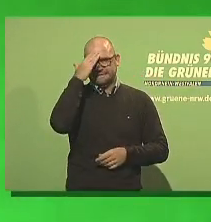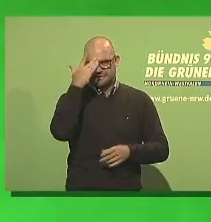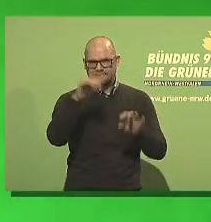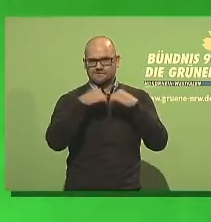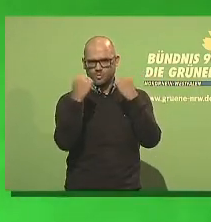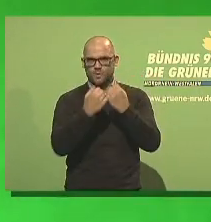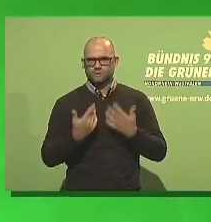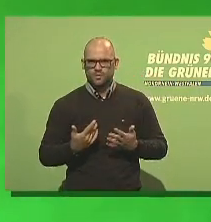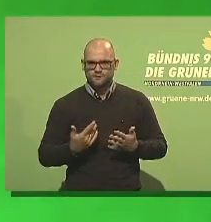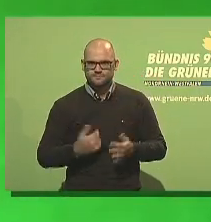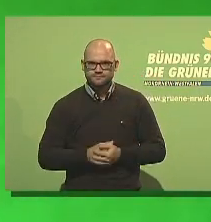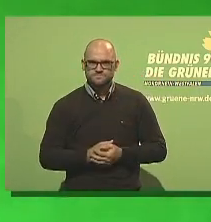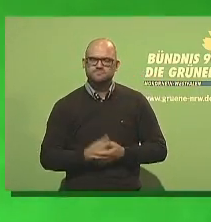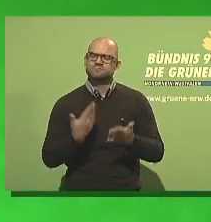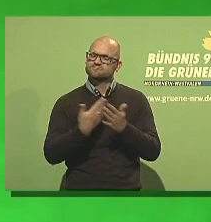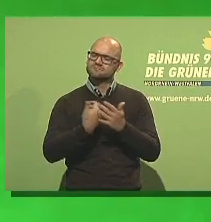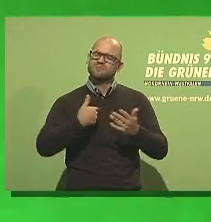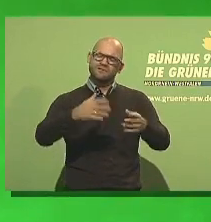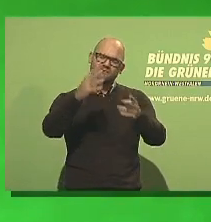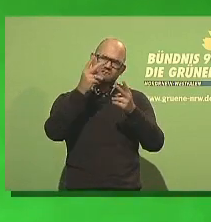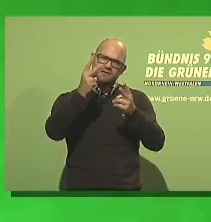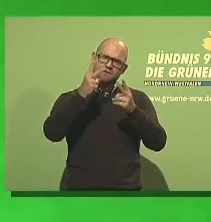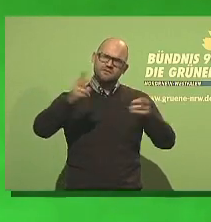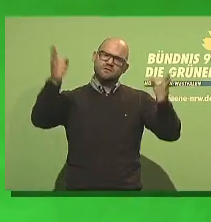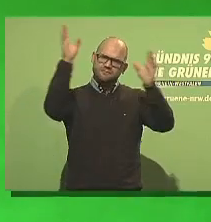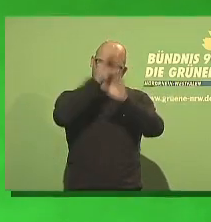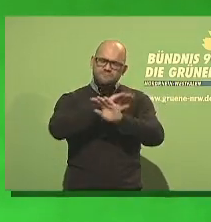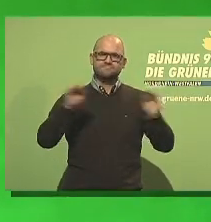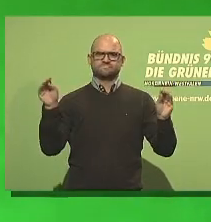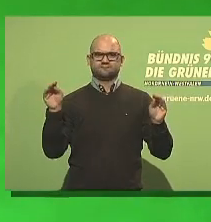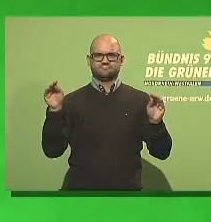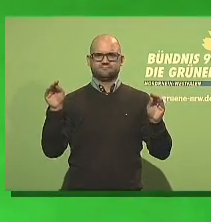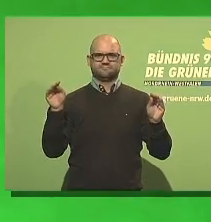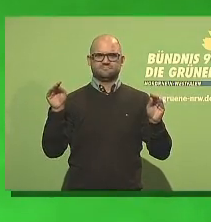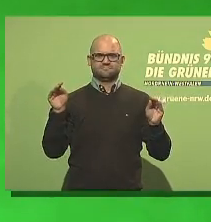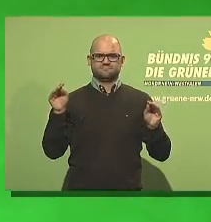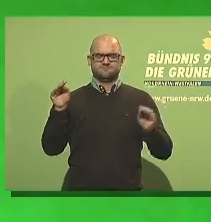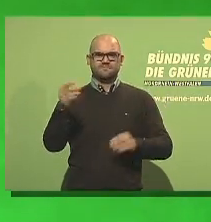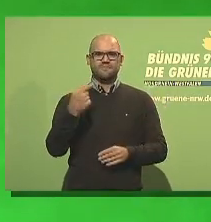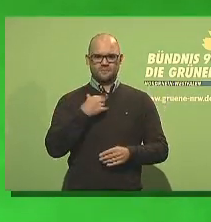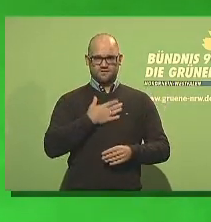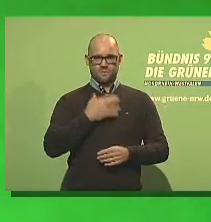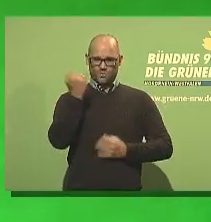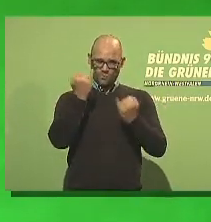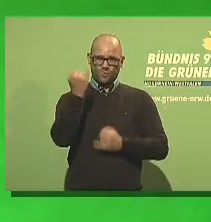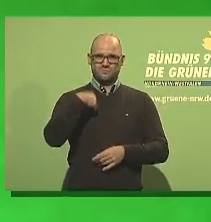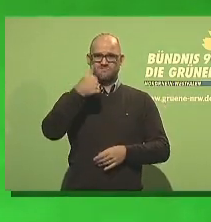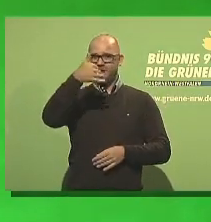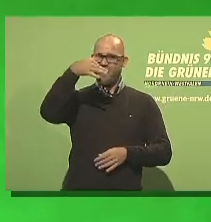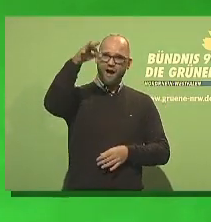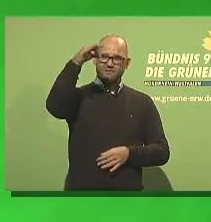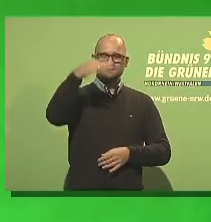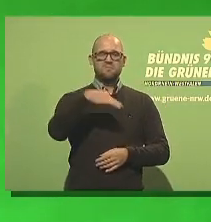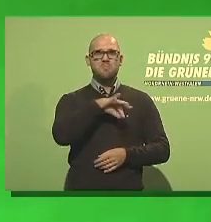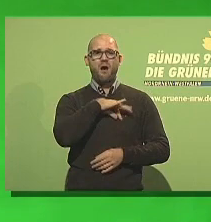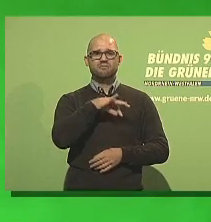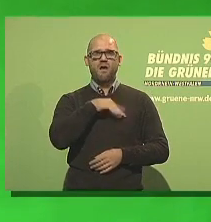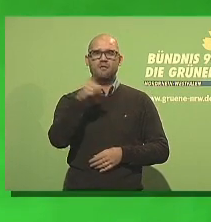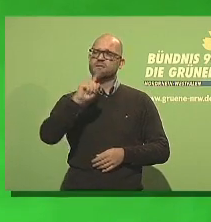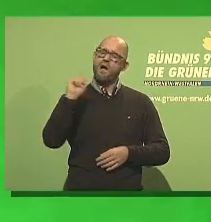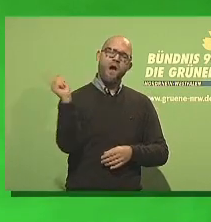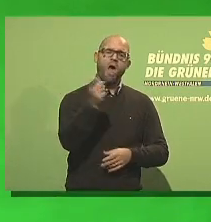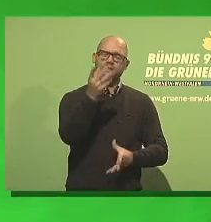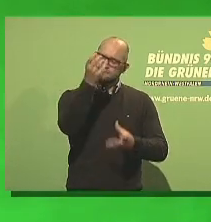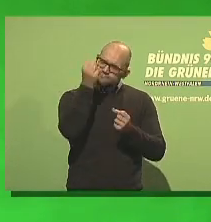sagen: Keiner anderen Partei wird so viel Glaubwürdigkeit zugeschrieben wie uns Grünen. Und dem sollten wir uns